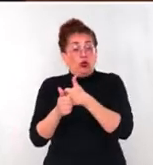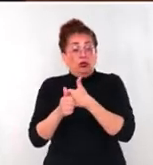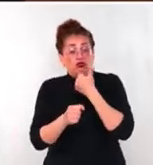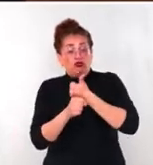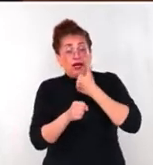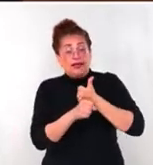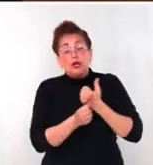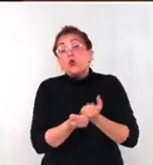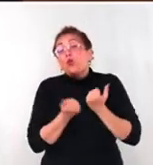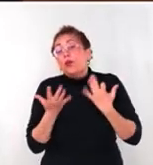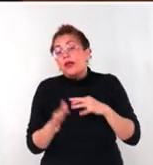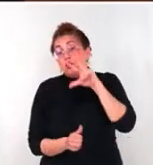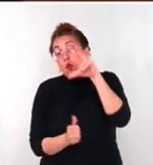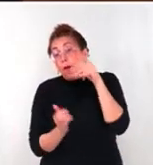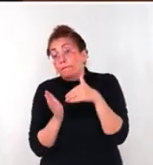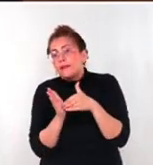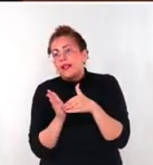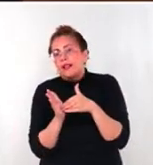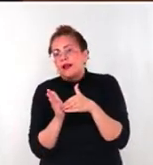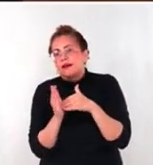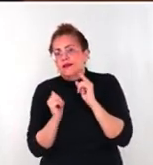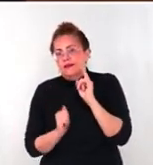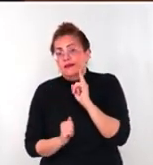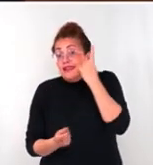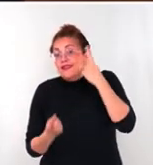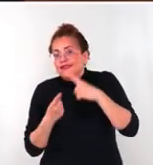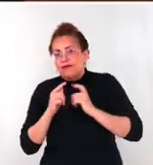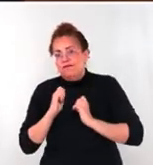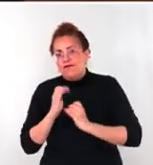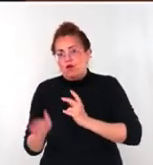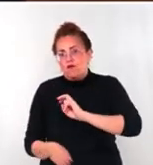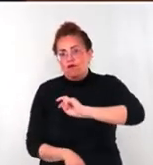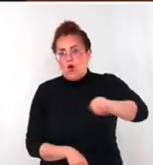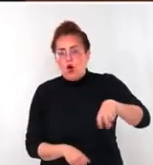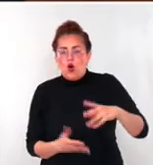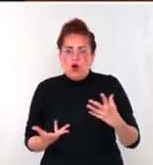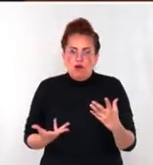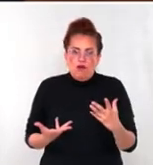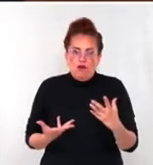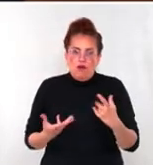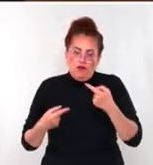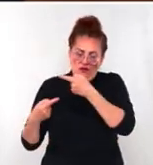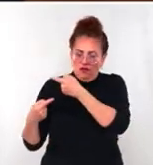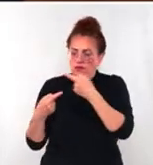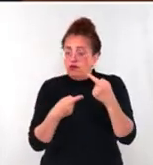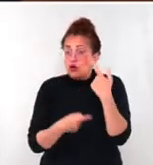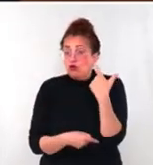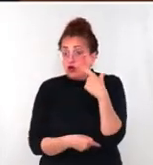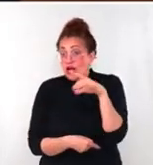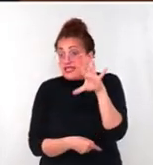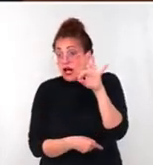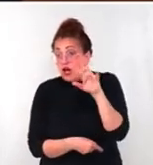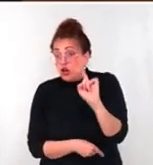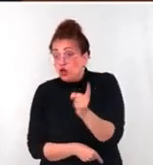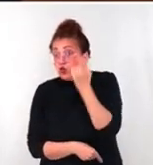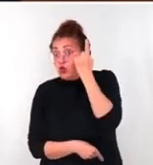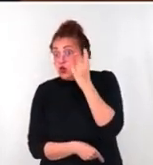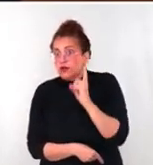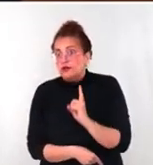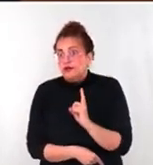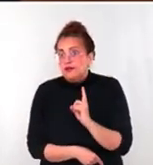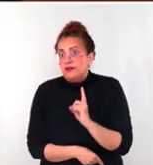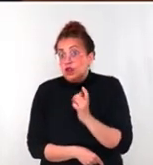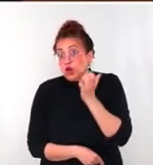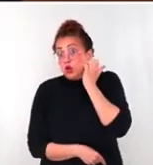sont déposées dans nos commissariats pour des vols de vélo. 3000 plaintes, c'est 250 par jour. Ça veut dire que tous les jours, il y a à peu